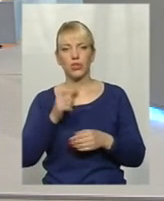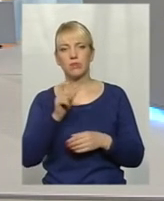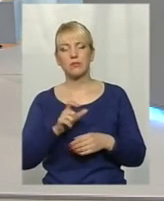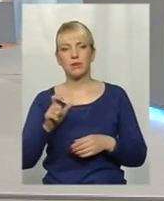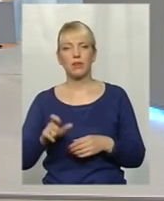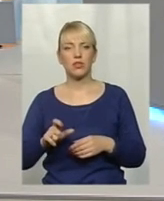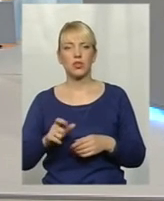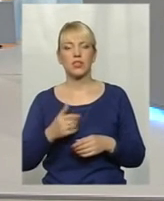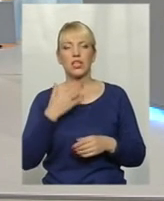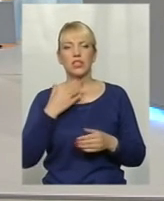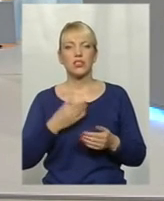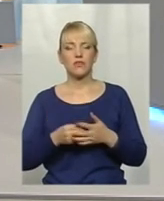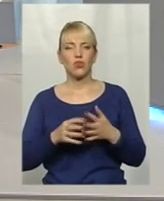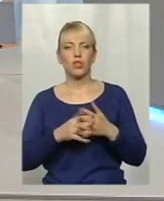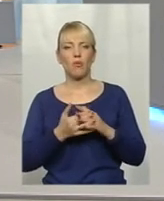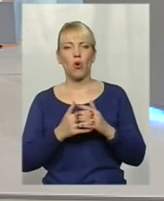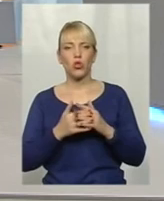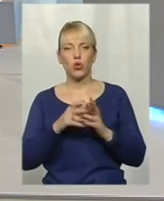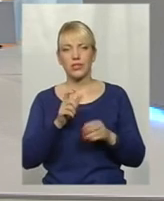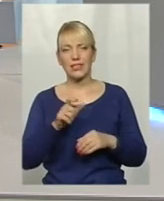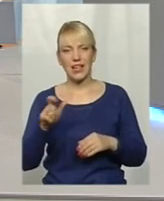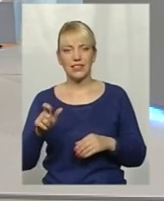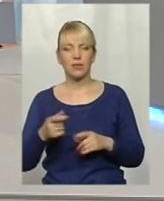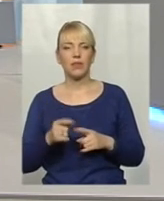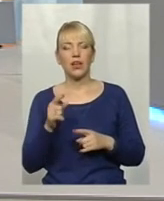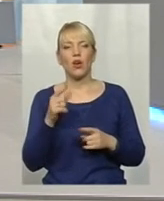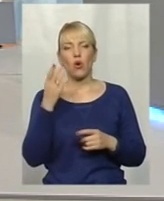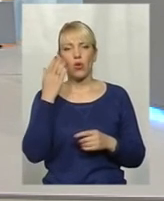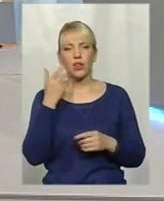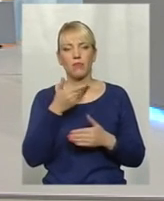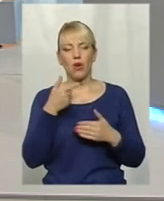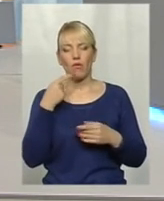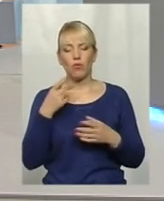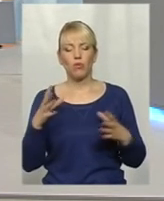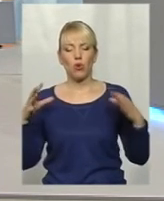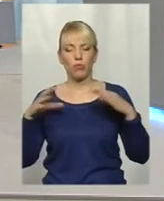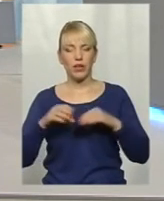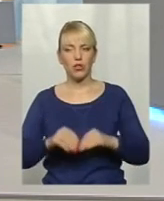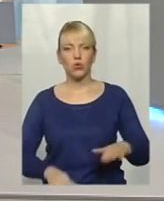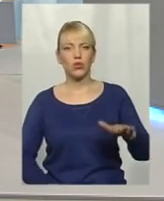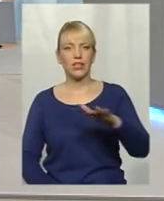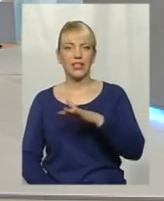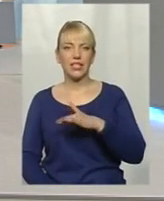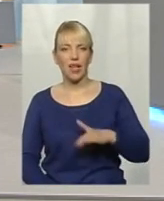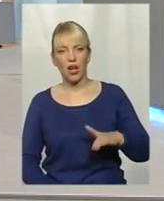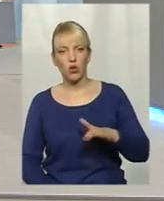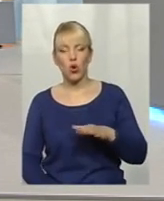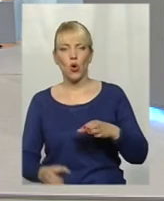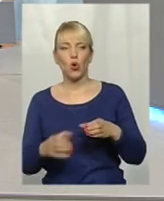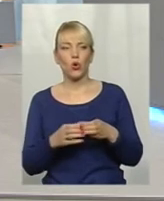співмешканцям, своїм односельцям, особливо це, коли ми говоримо про об'єднану територіальну громаду. Тобто